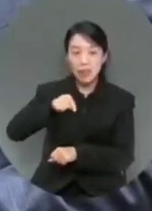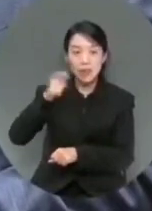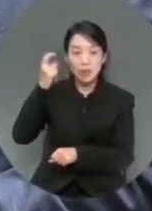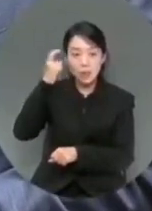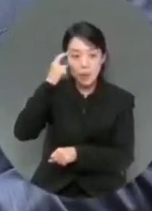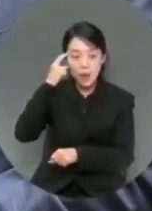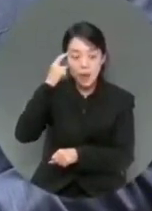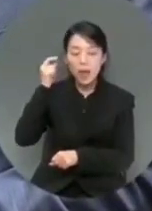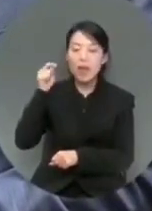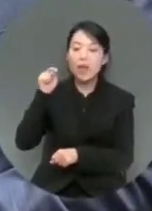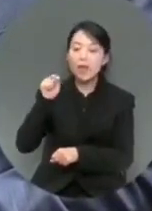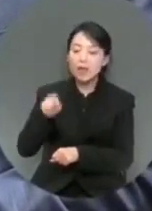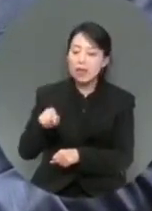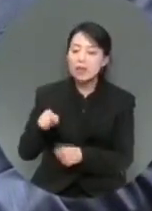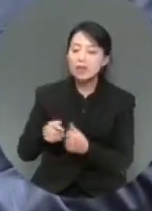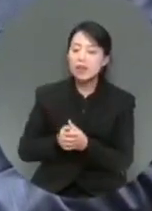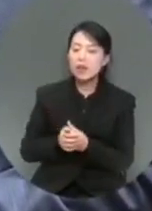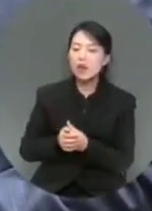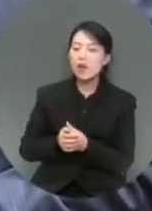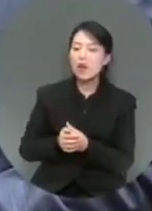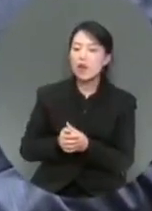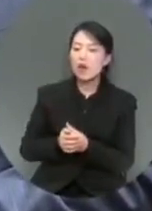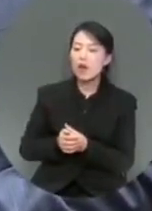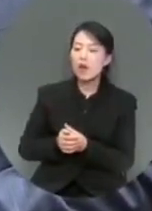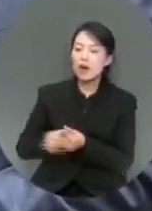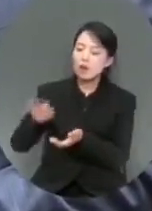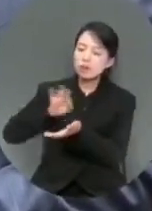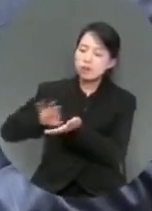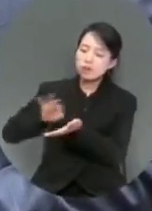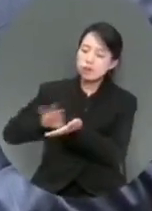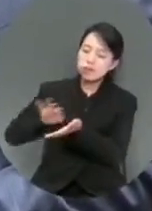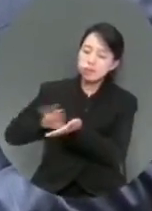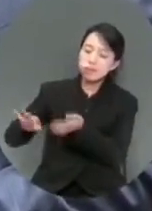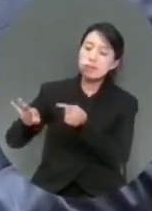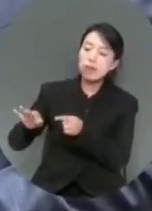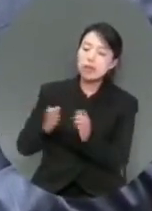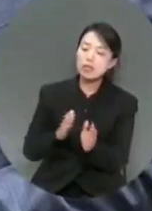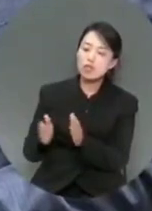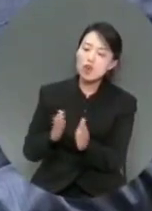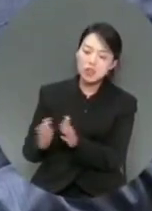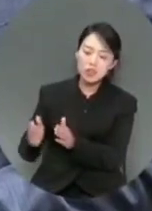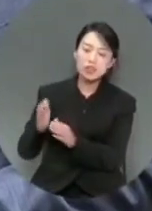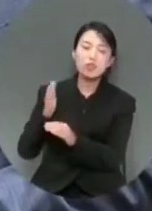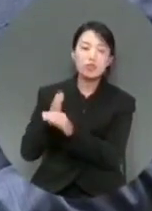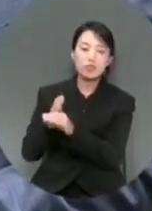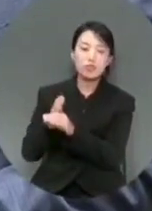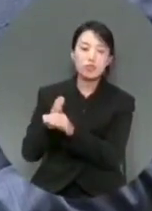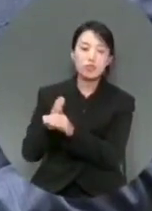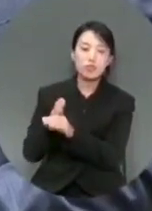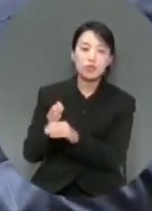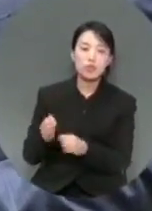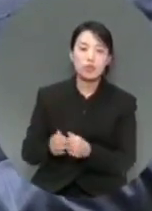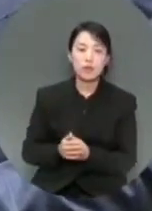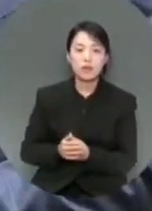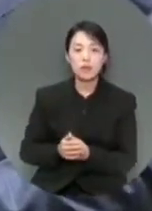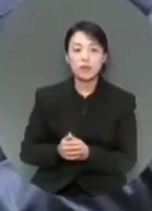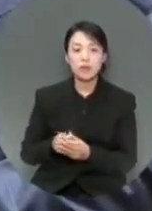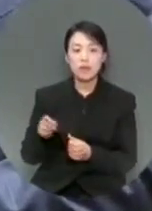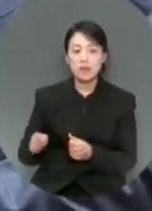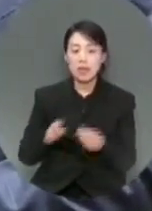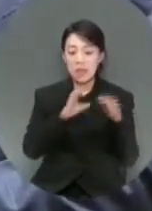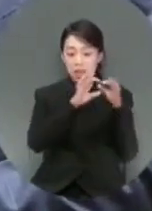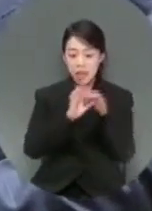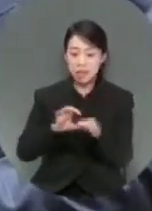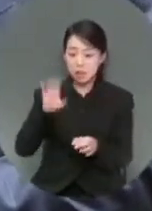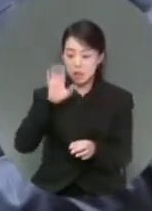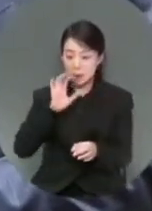부분에 관해서 비효율 낭비적인 방만한 요소를 좀 정리를 하는 과정이다. 이것이 해마다 아니, 계속